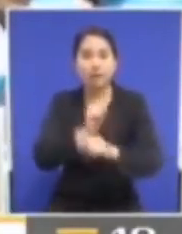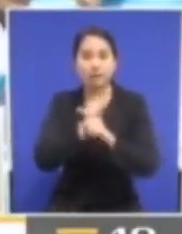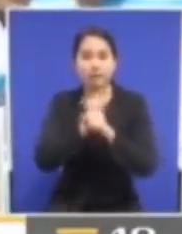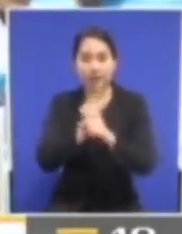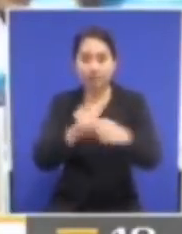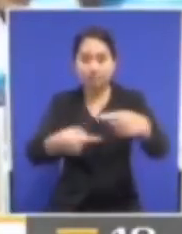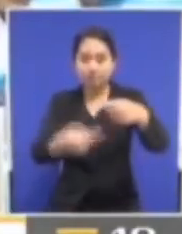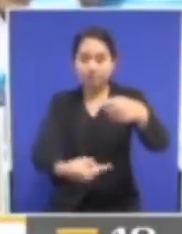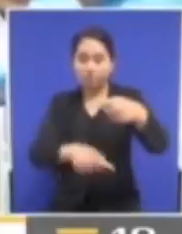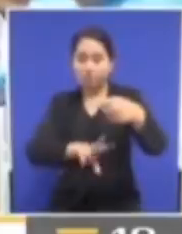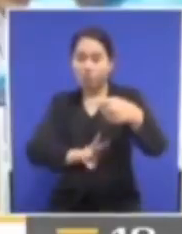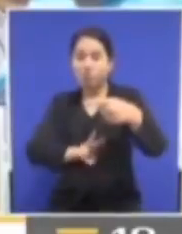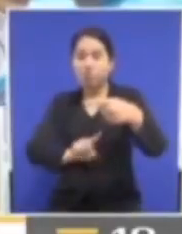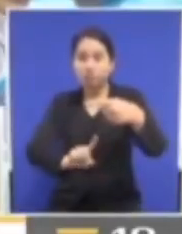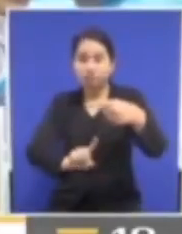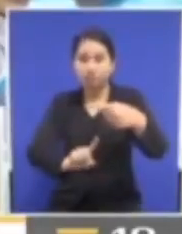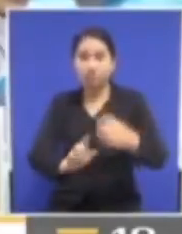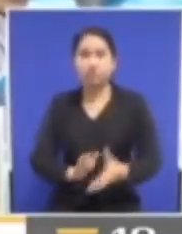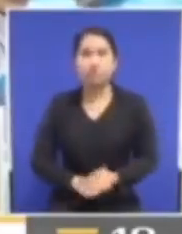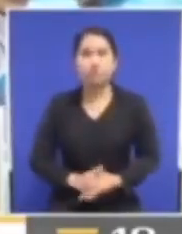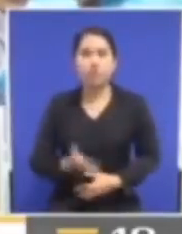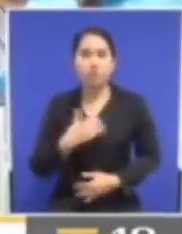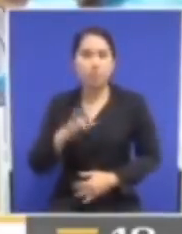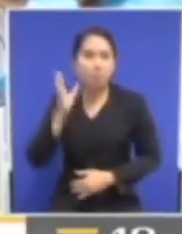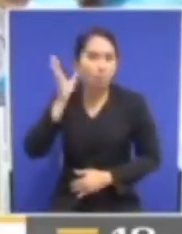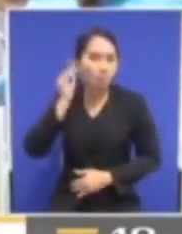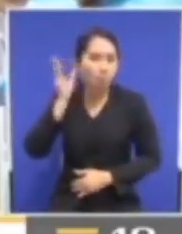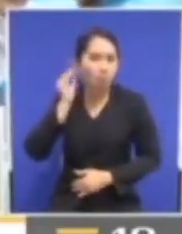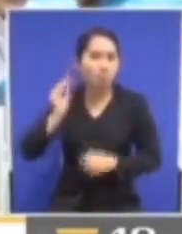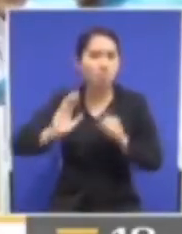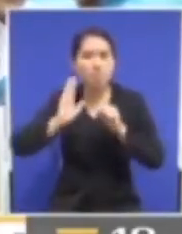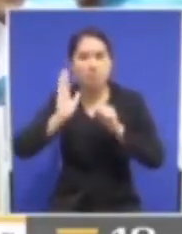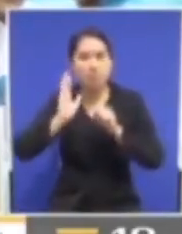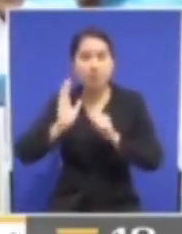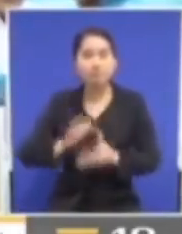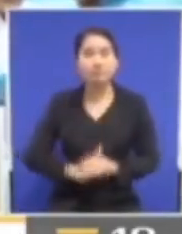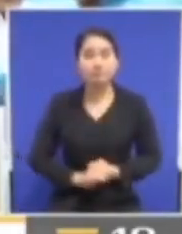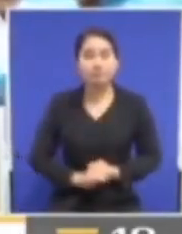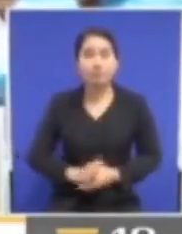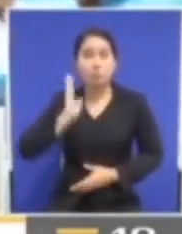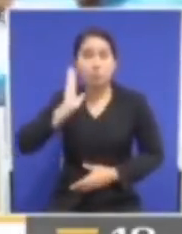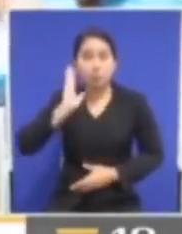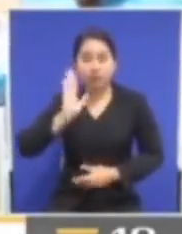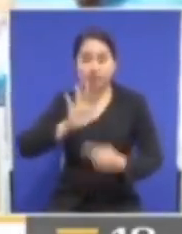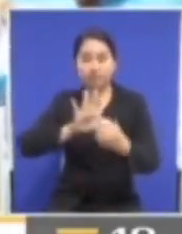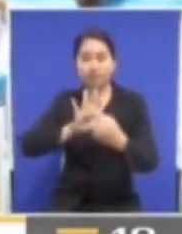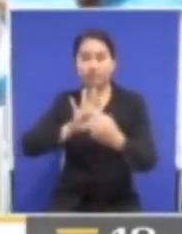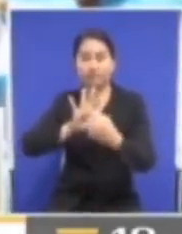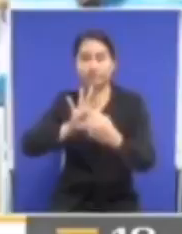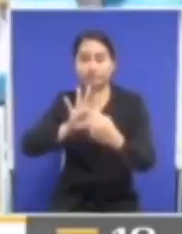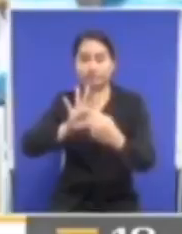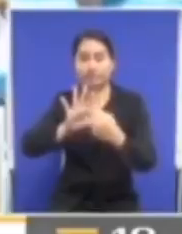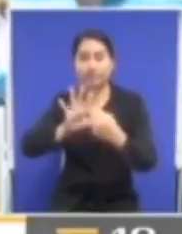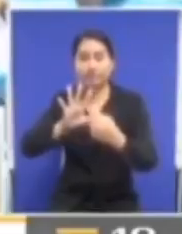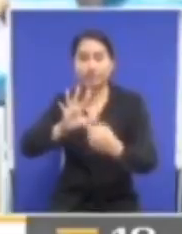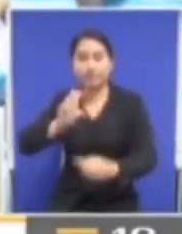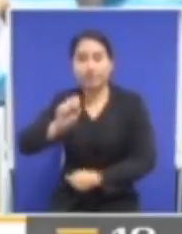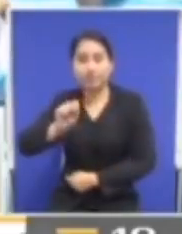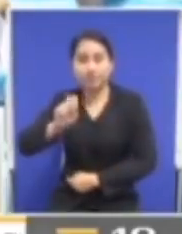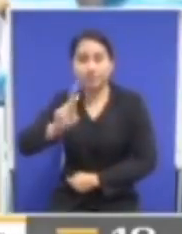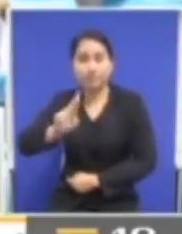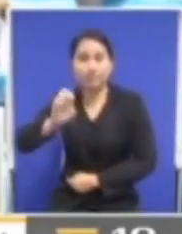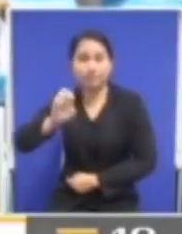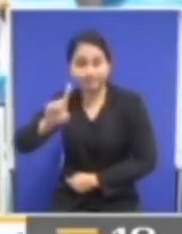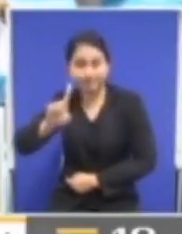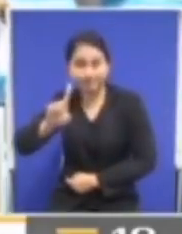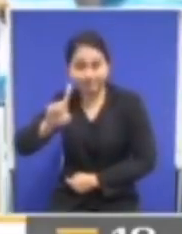61ผมฟังท่านผู้มีเกียรติอภิปรายคือท่านเสรีเนี่ยอยู่ในประเด็นทั้งหมดแล้วน